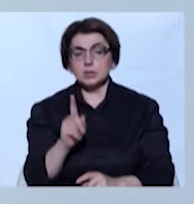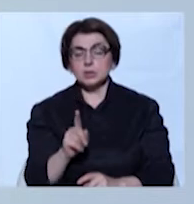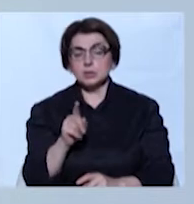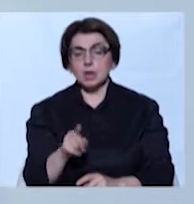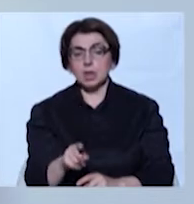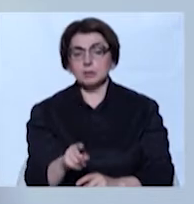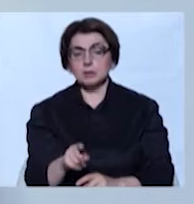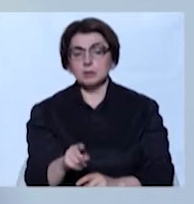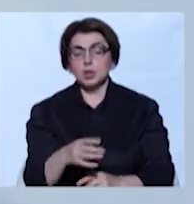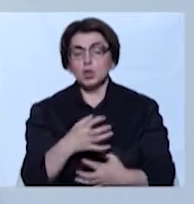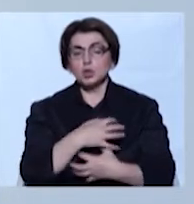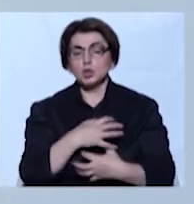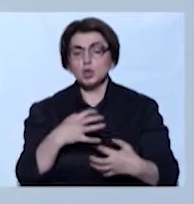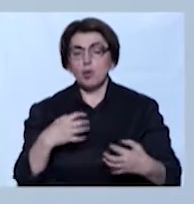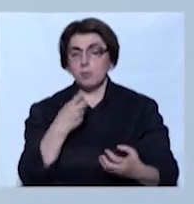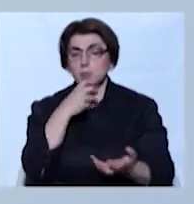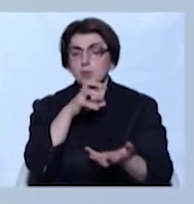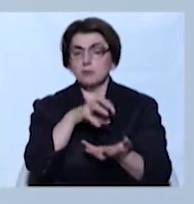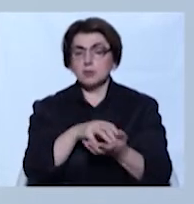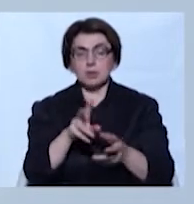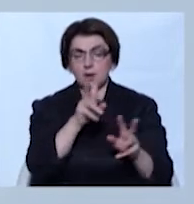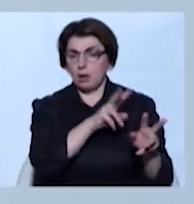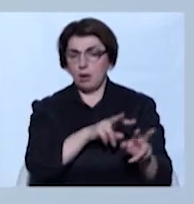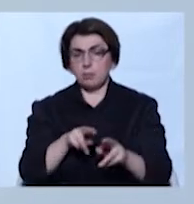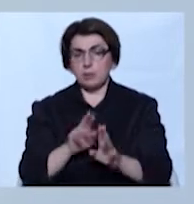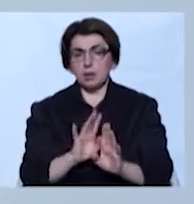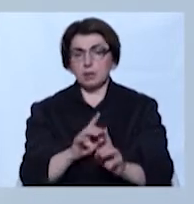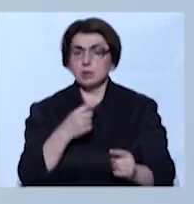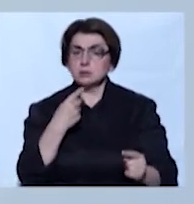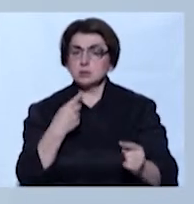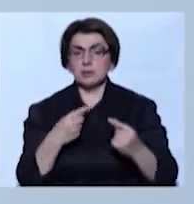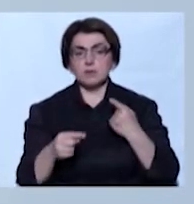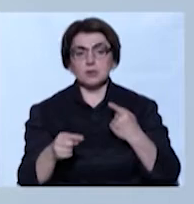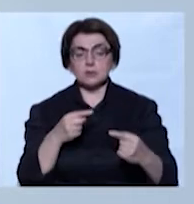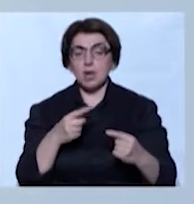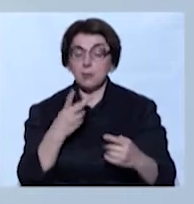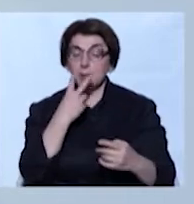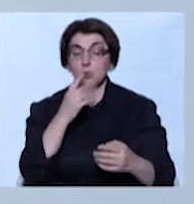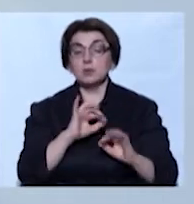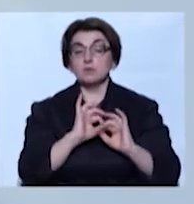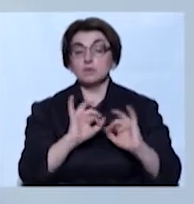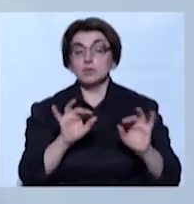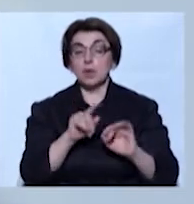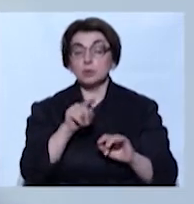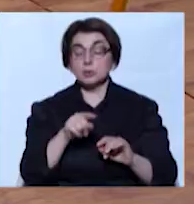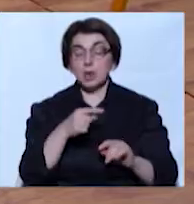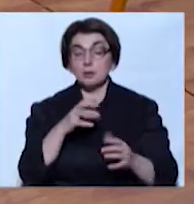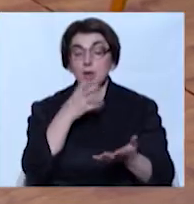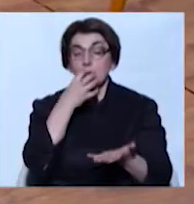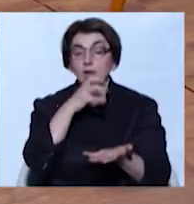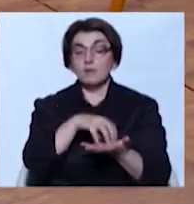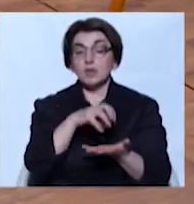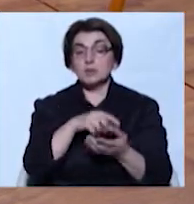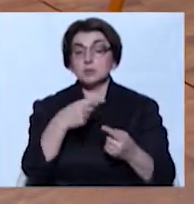ამ ცხოველების კვერცხი ერთმანეთისაგან განსხვავდება. მოდით ვისაუბროთ ამ განსხვავებაზე. მაგალითად ამფიბიები